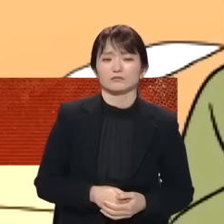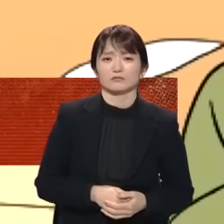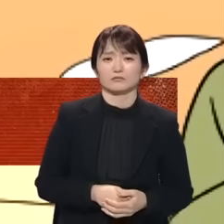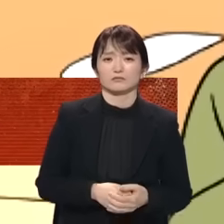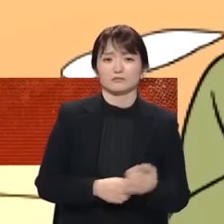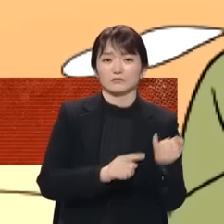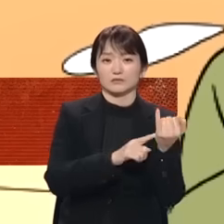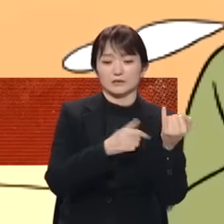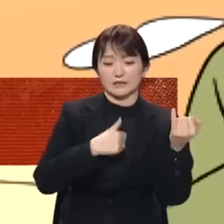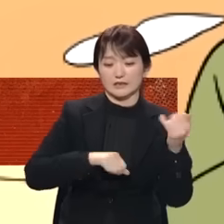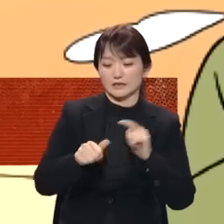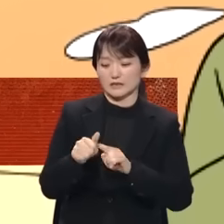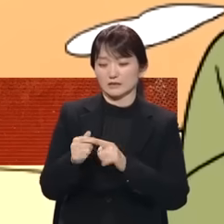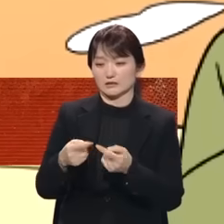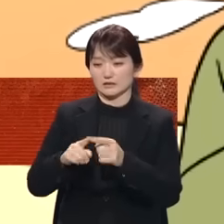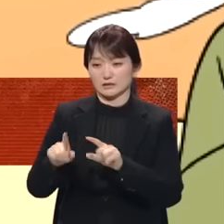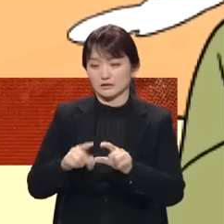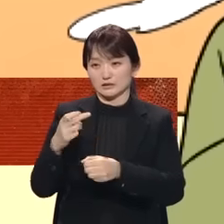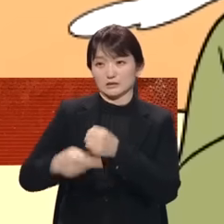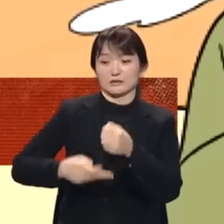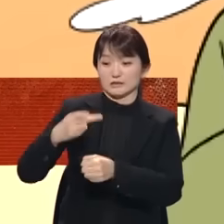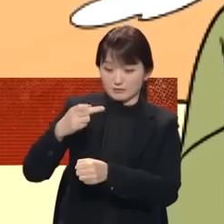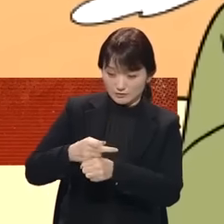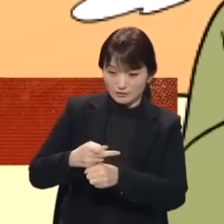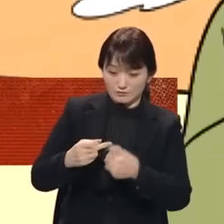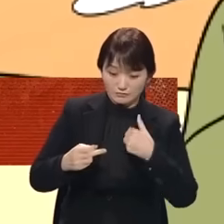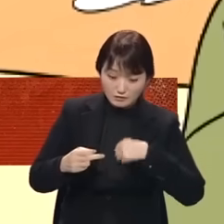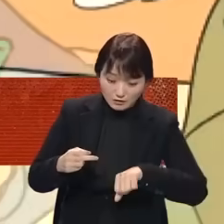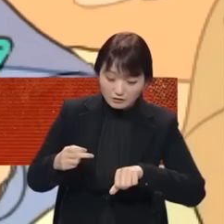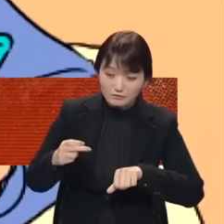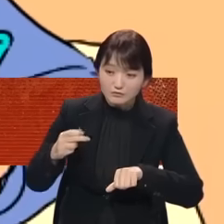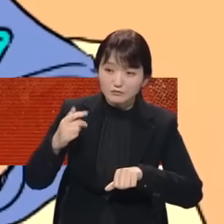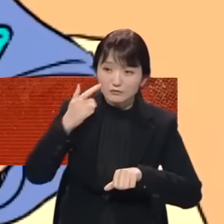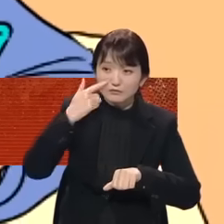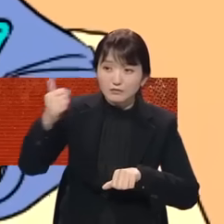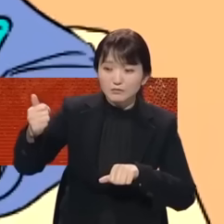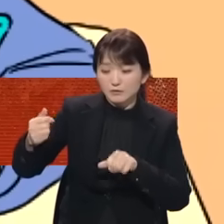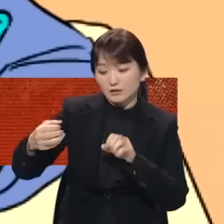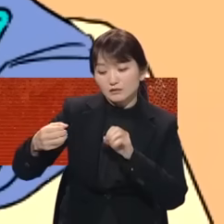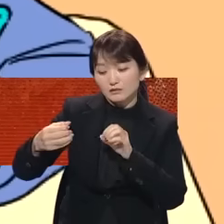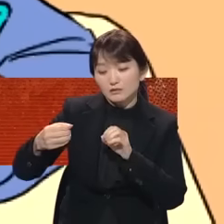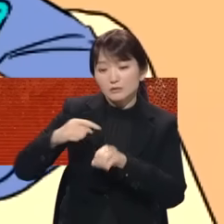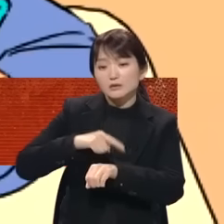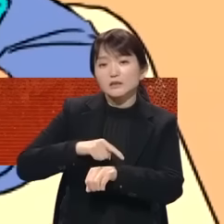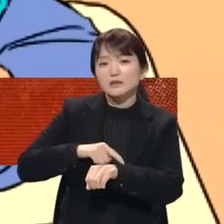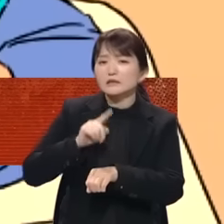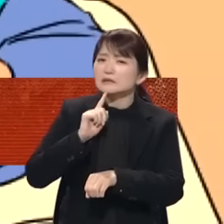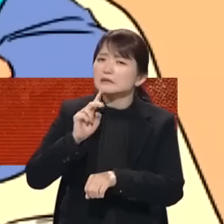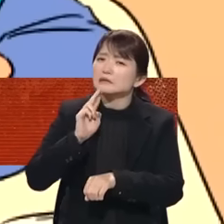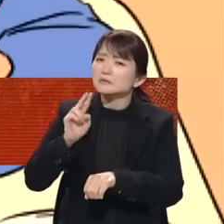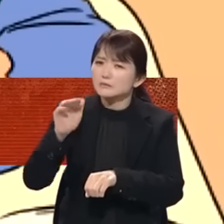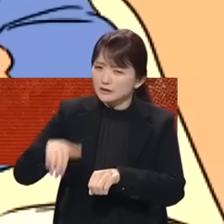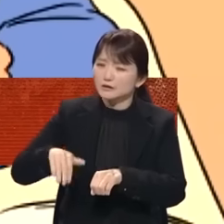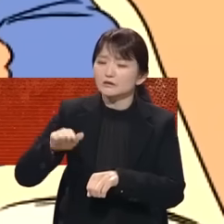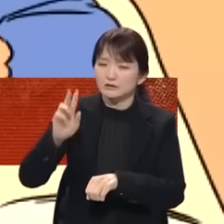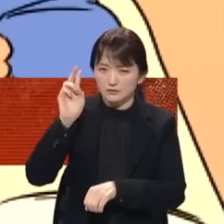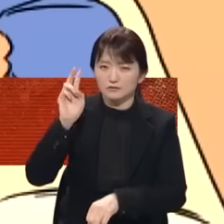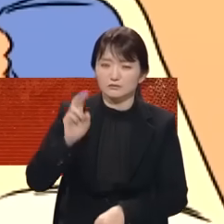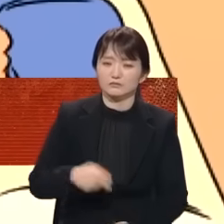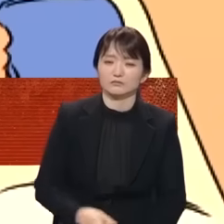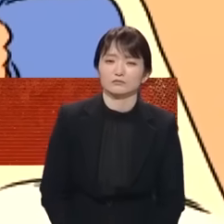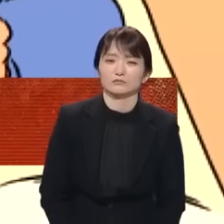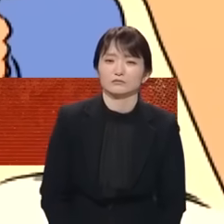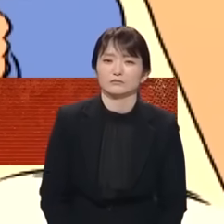세월이 벌써 12년인 그 12년 동안 임씨 아들이랑 대화한 시간을 다 합쳐봐야 1 2분 남지거다 라고까지 얘기할